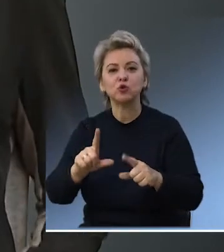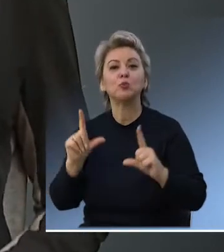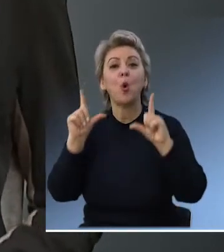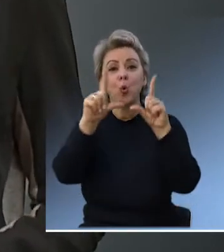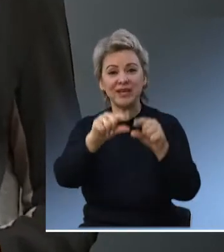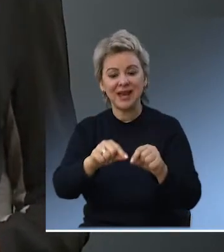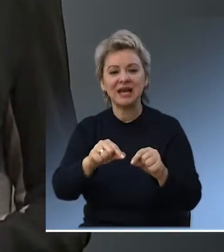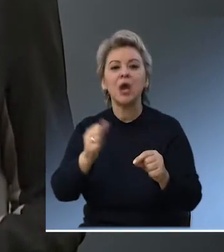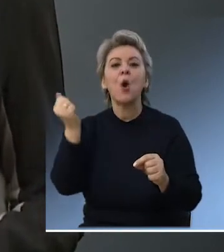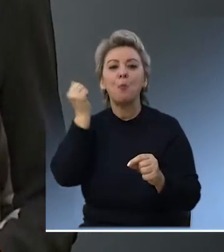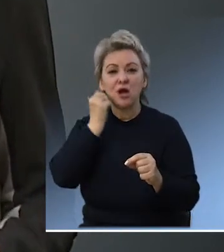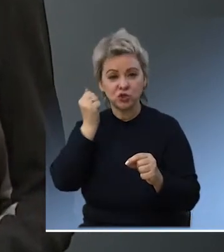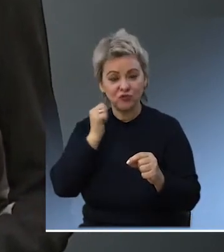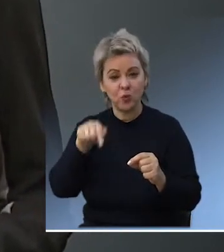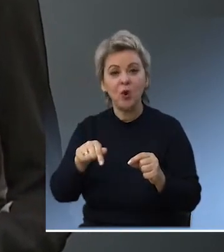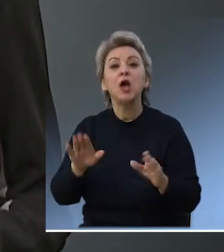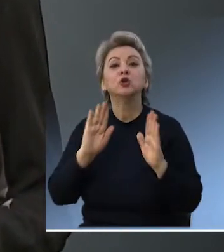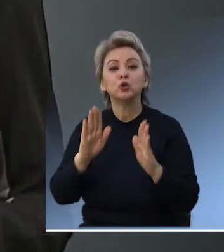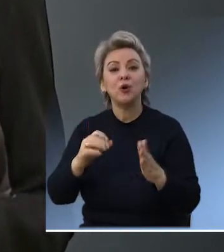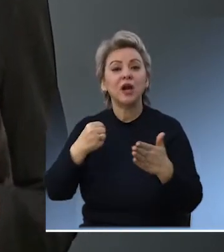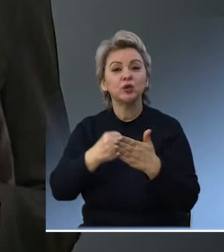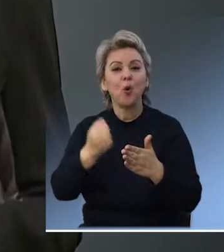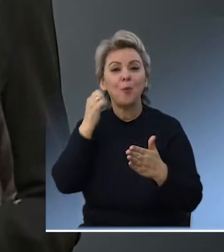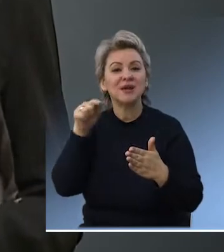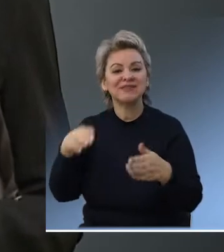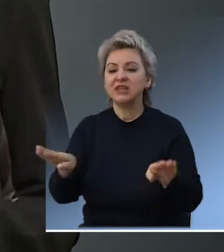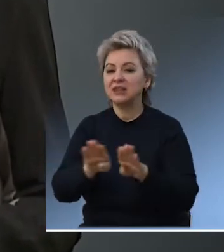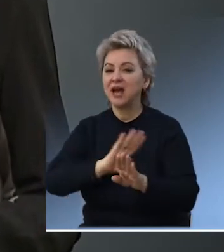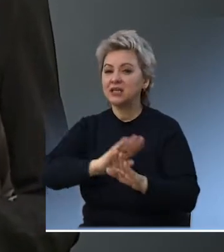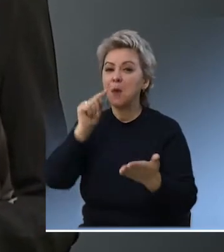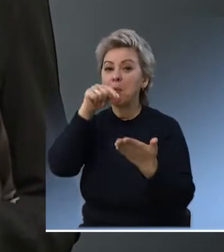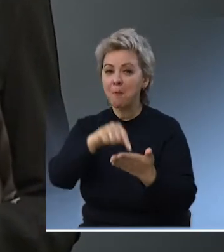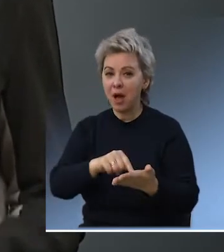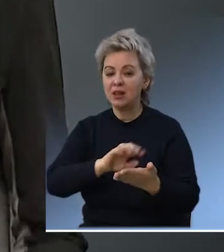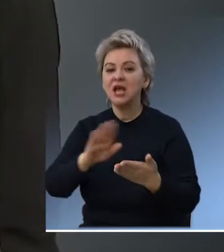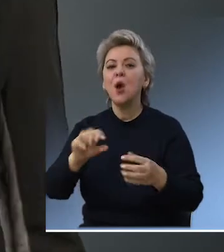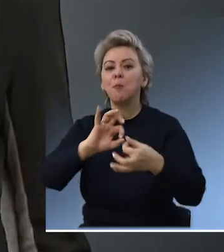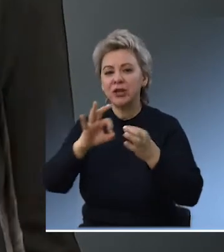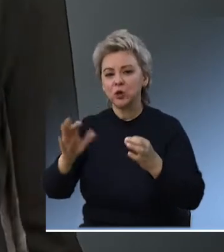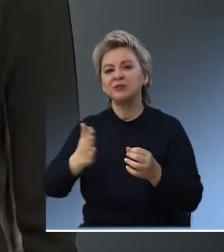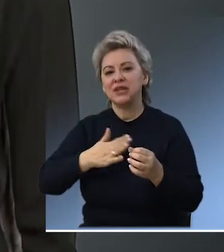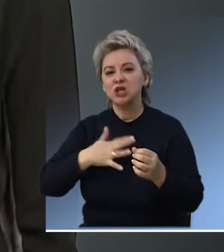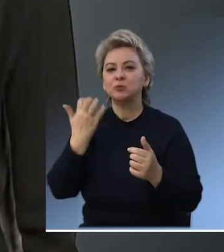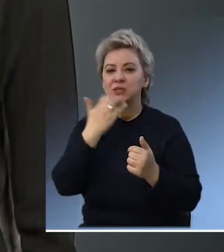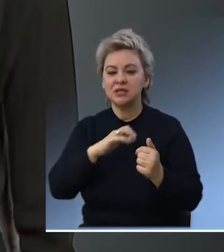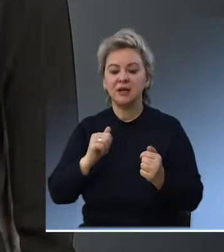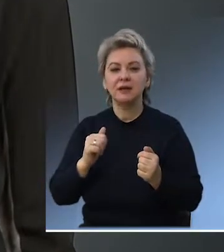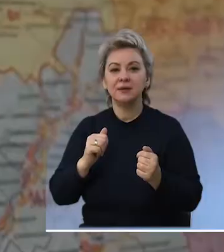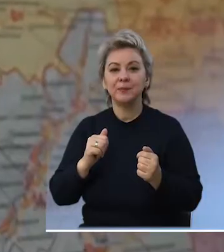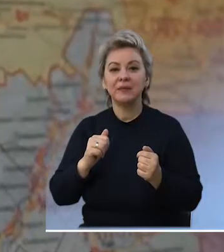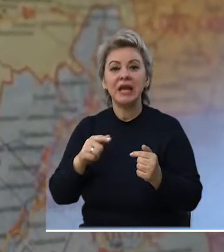того, чтобы на нем уехать в столицу нашей родины. Вот только до Москвы он так и не добрался. Подробности в нашем